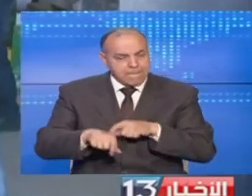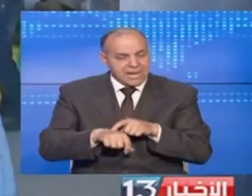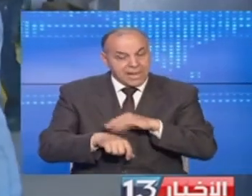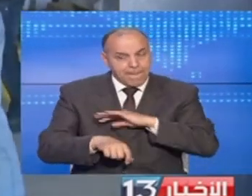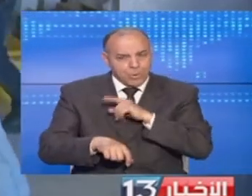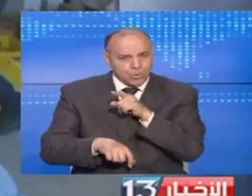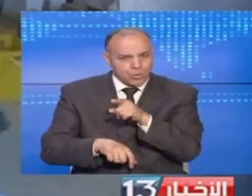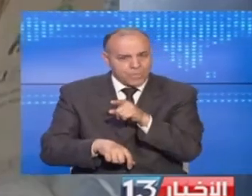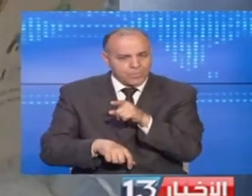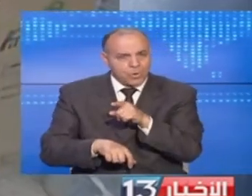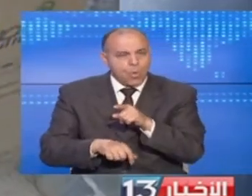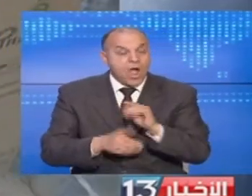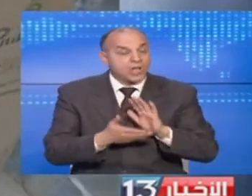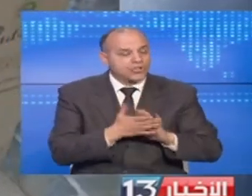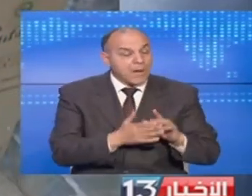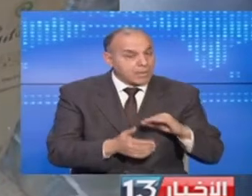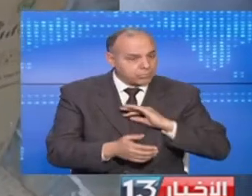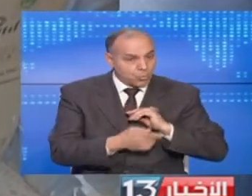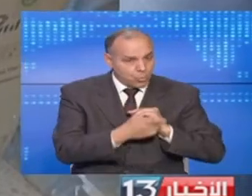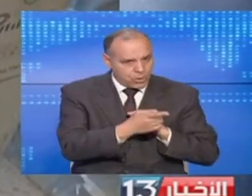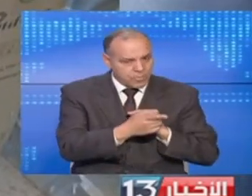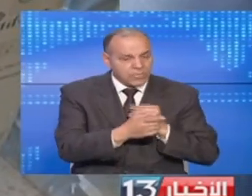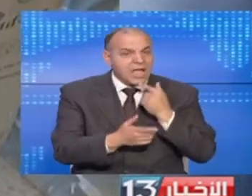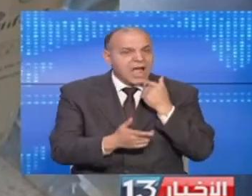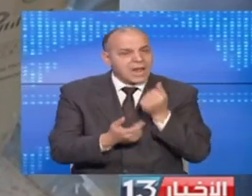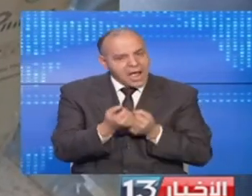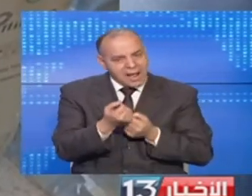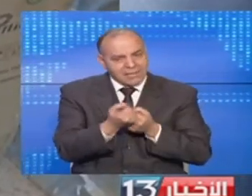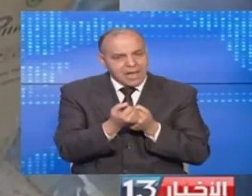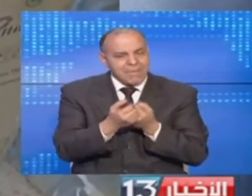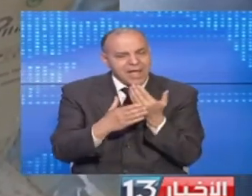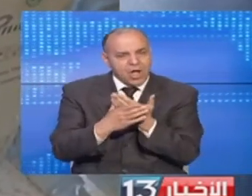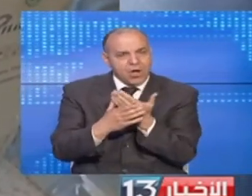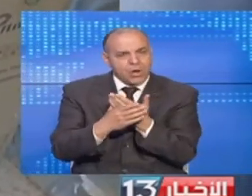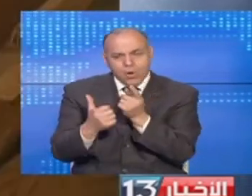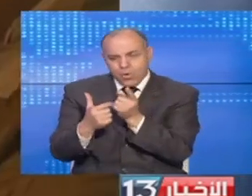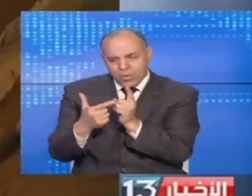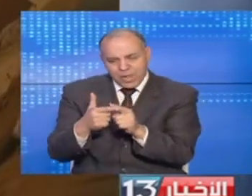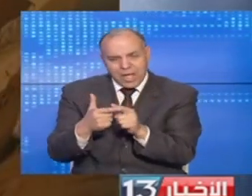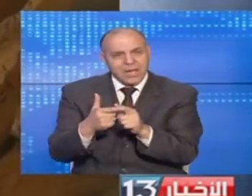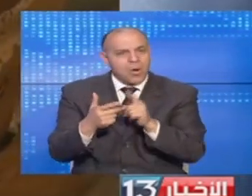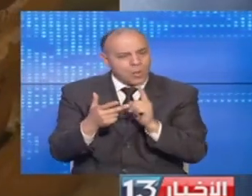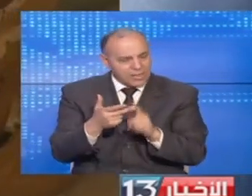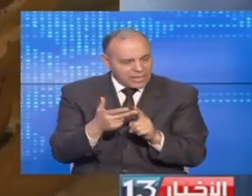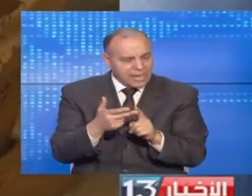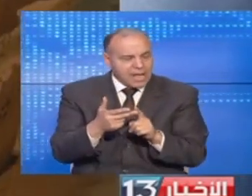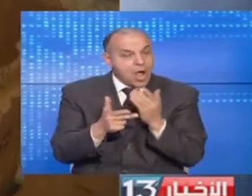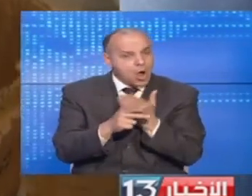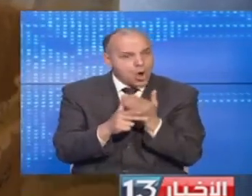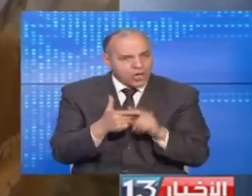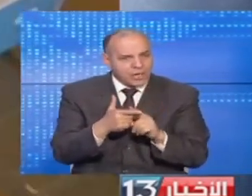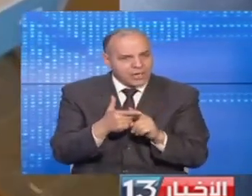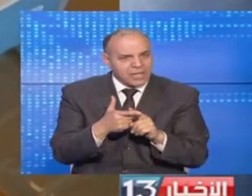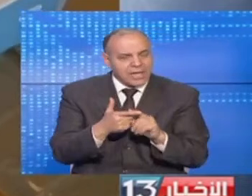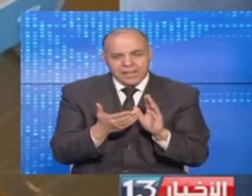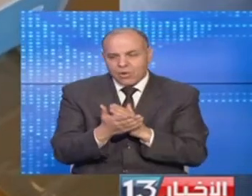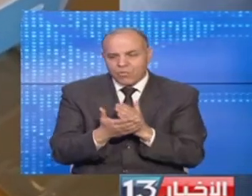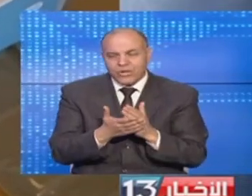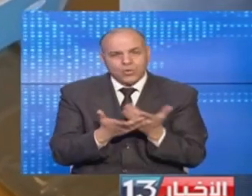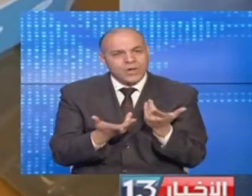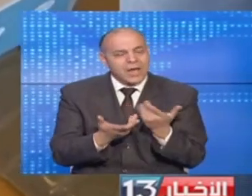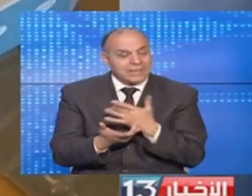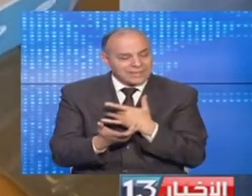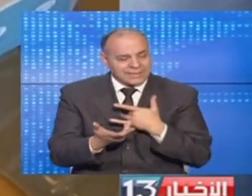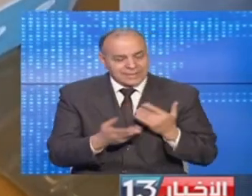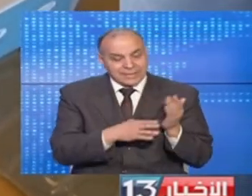وعلى مكونات المجتمع المدني لدعم المدارس الاعداديه والمعاهد الثانويه لتوفير مستلزمات